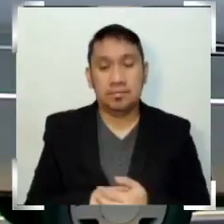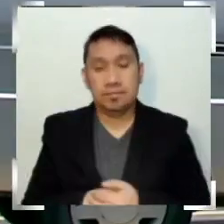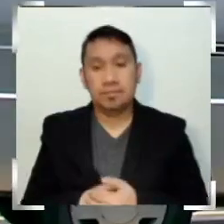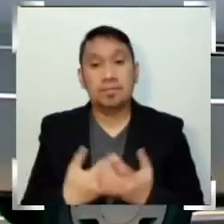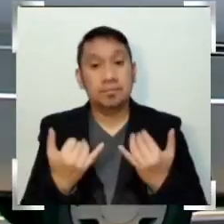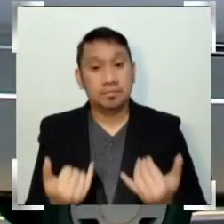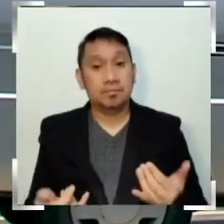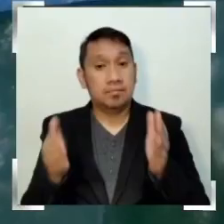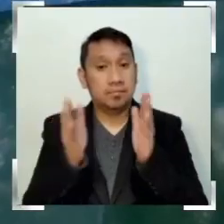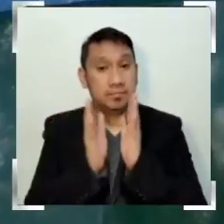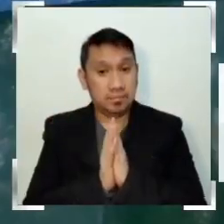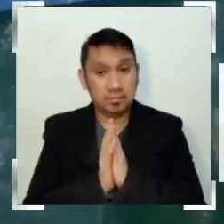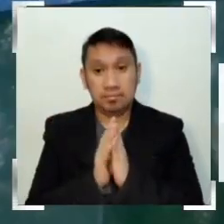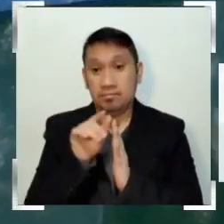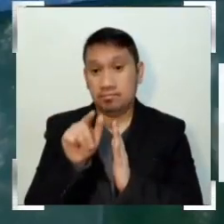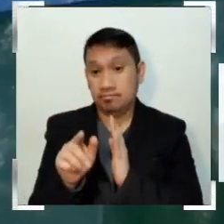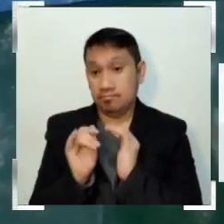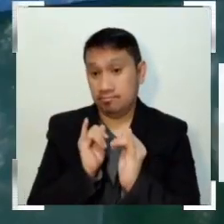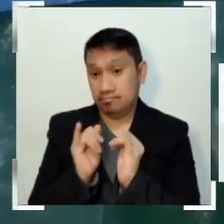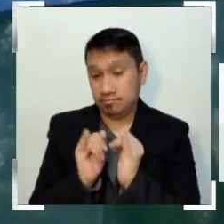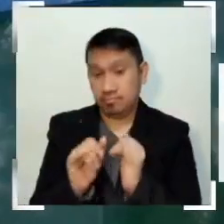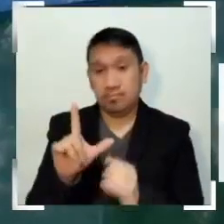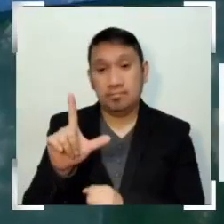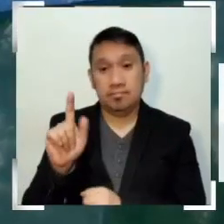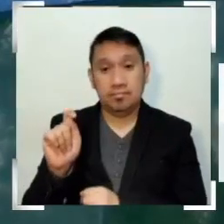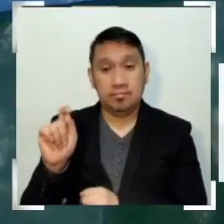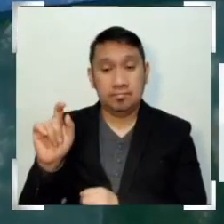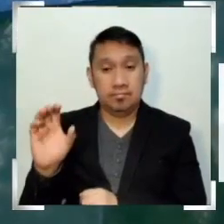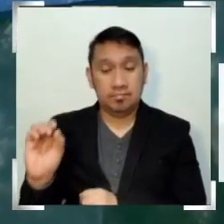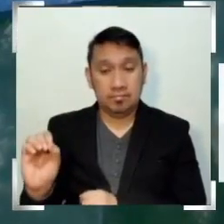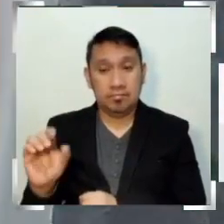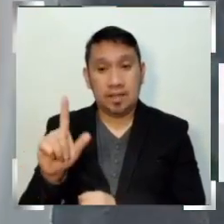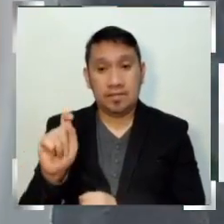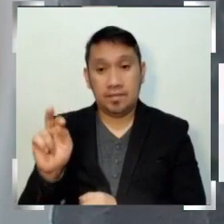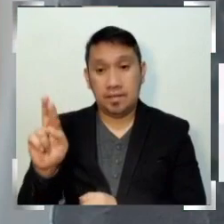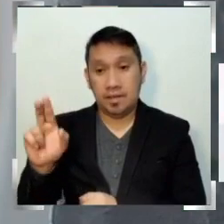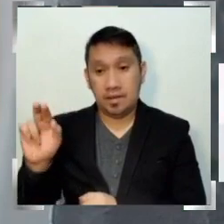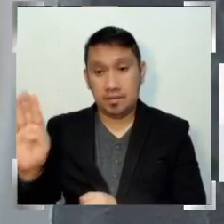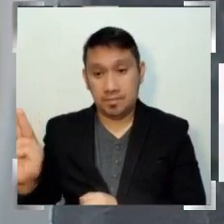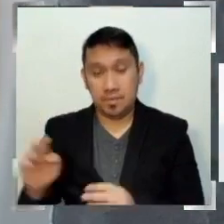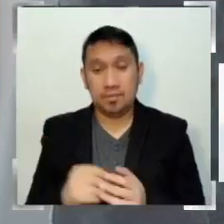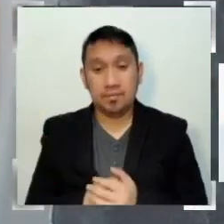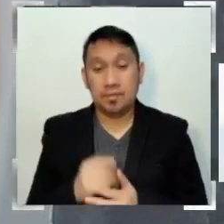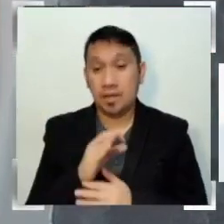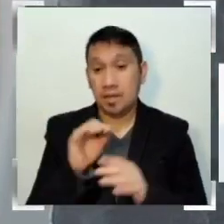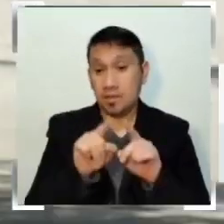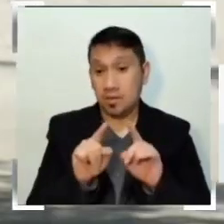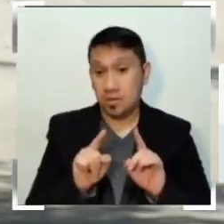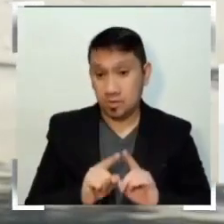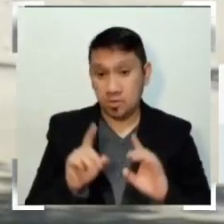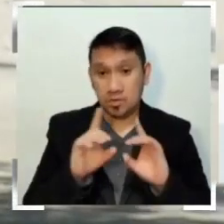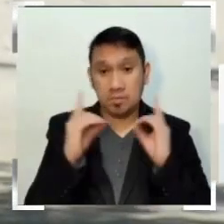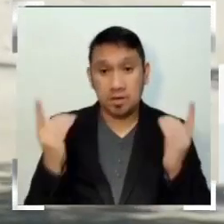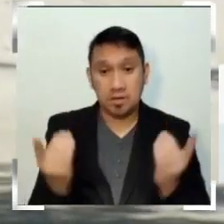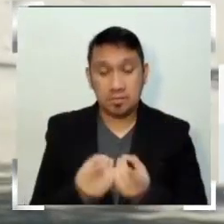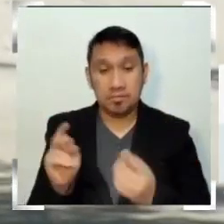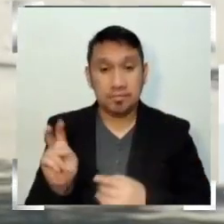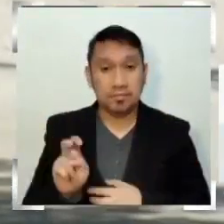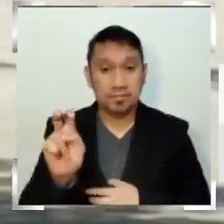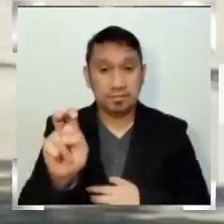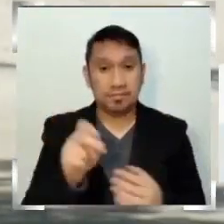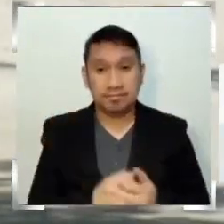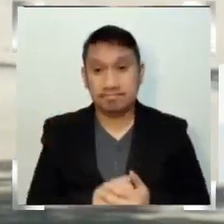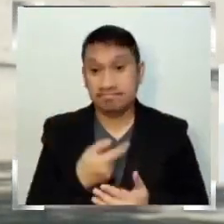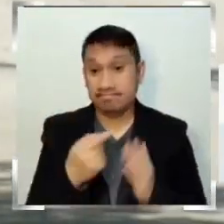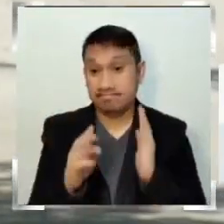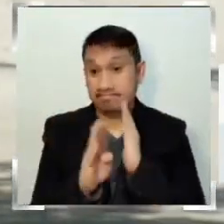ng panig tungkol dito ang Land Transportation, Franchising and Regulatory Board at Department of Transportation. Ang mga truck operators